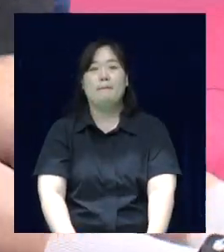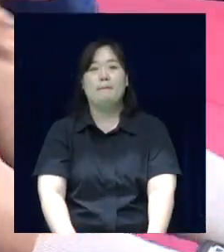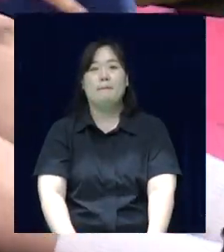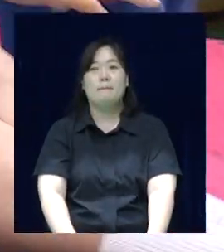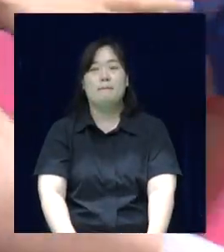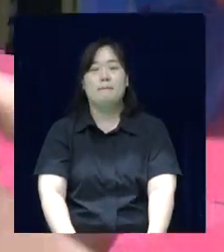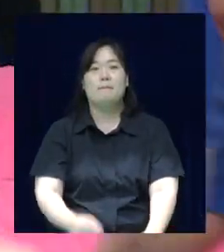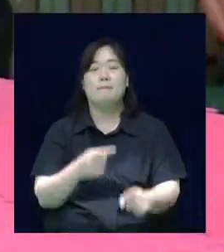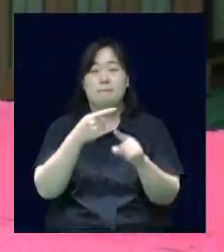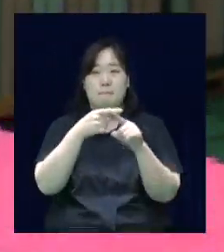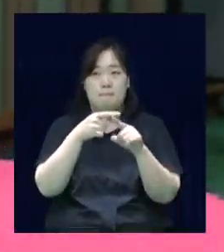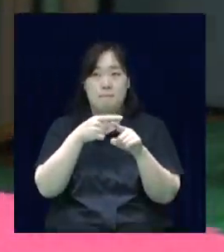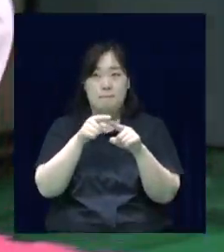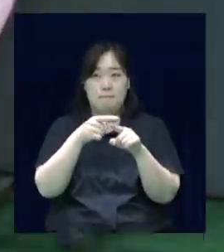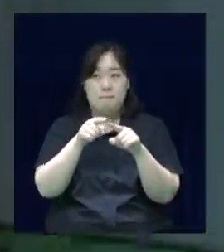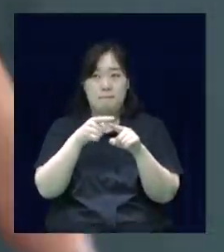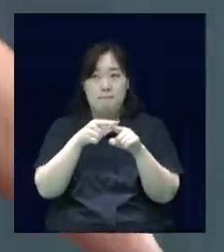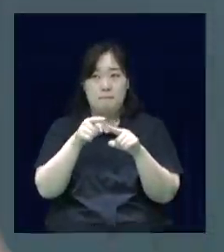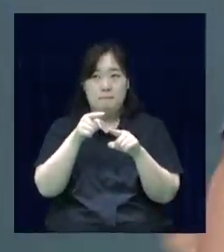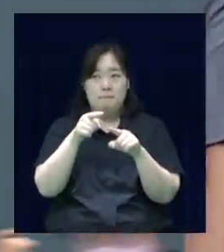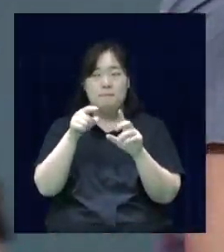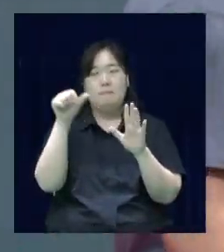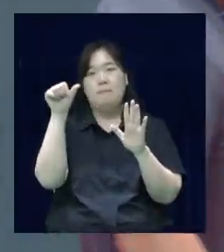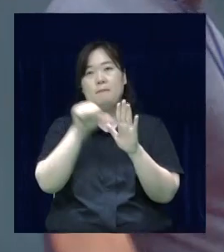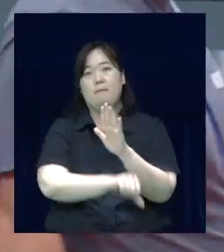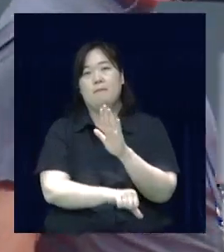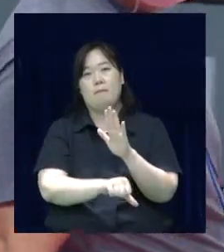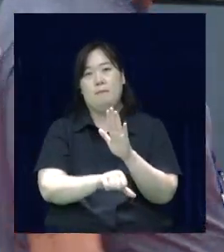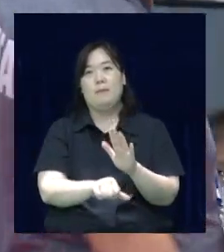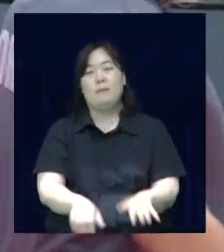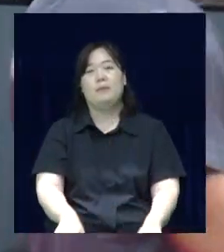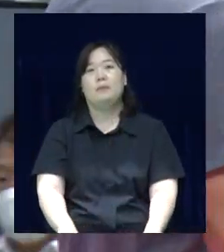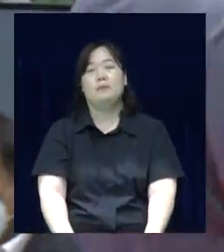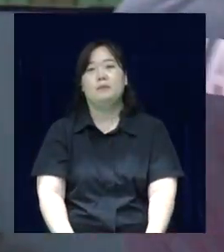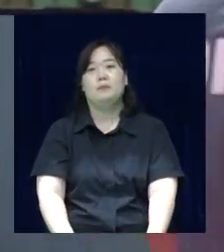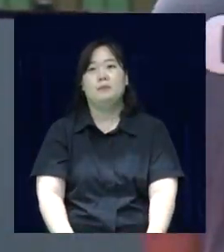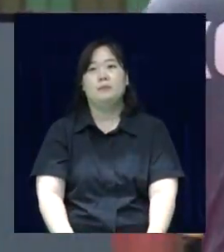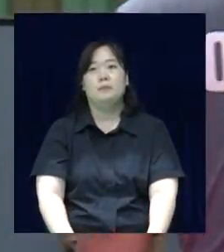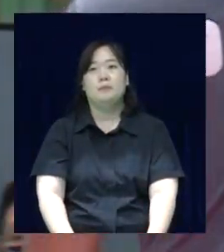판정도 살펴보도록 하겠습니다. 심판 판정은 실패로 이어졌습니다.